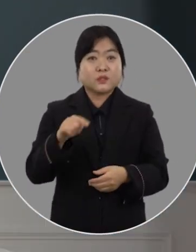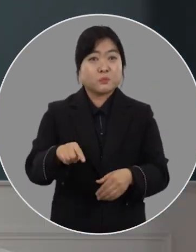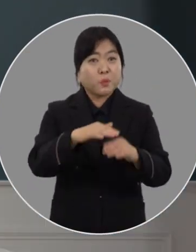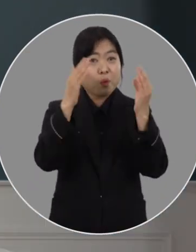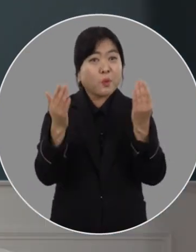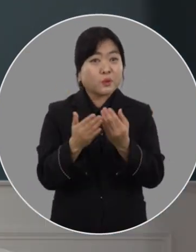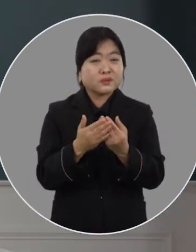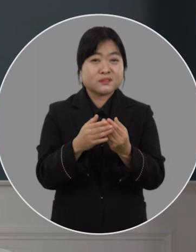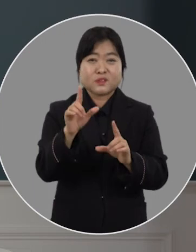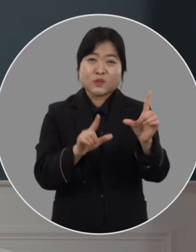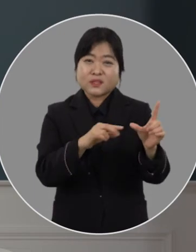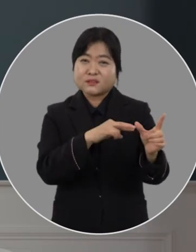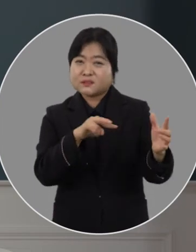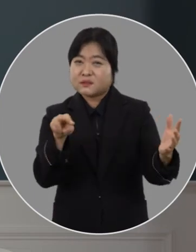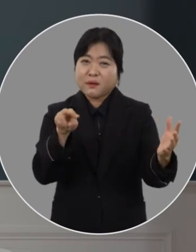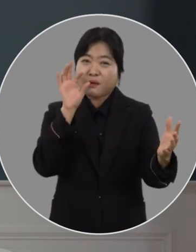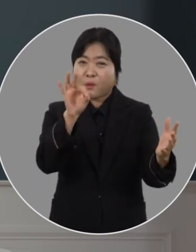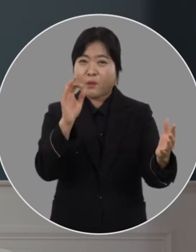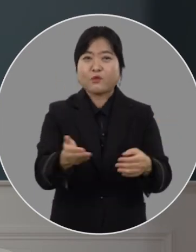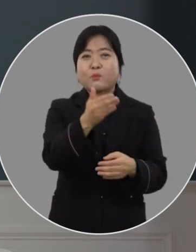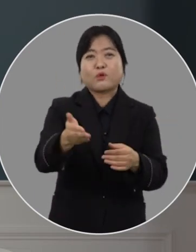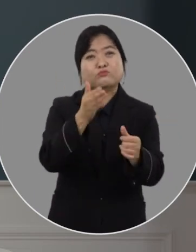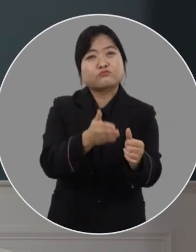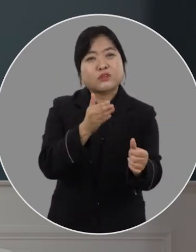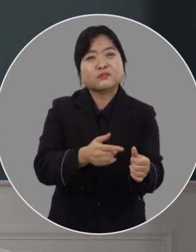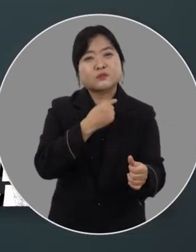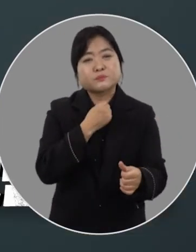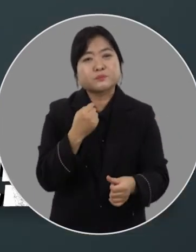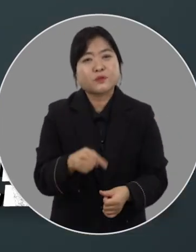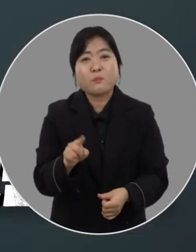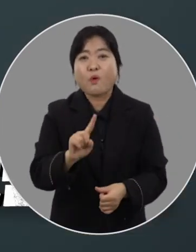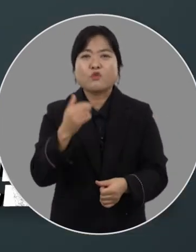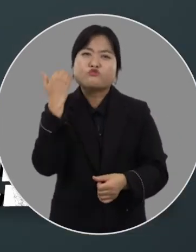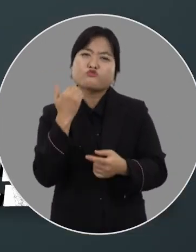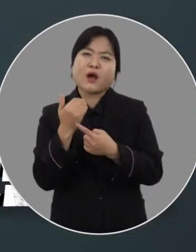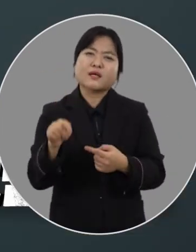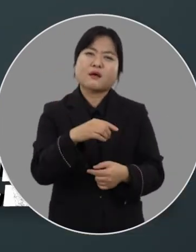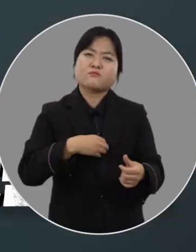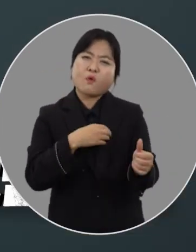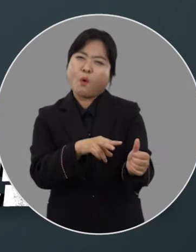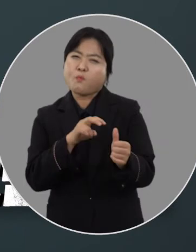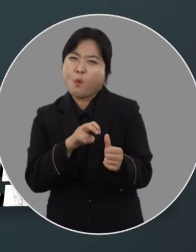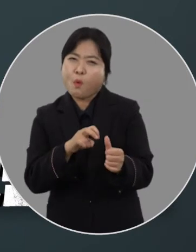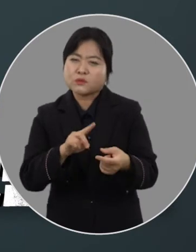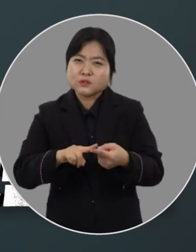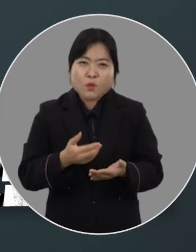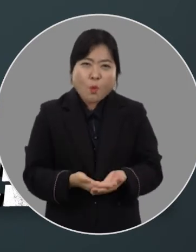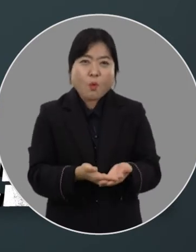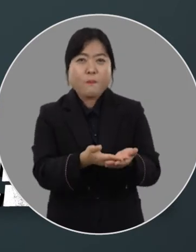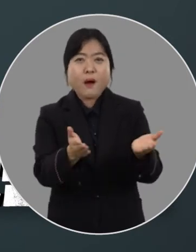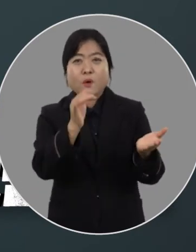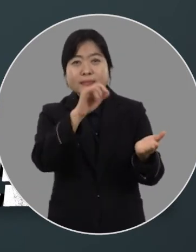이 모든 현상들을 바라보면서 여러분들께 부탁드리고 싶은 것은 누가 이러한 혐오들을